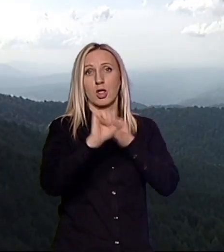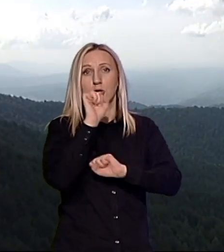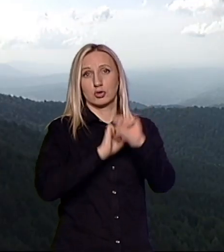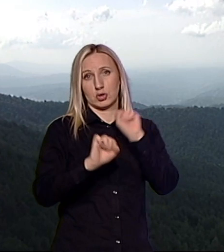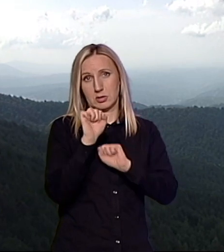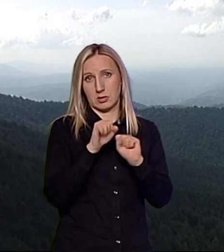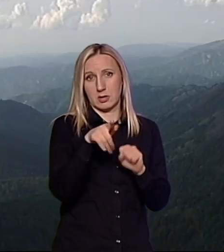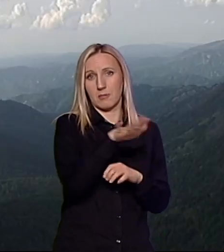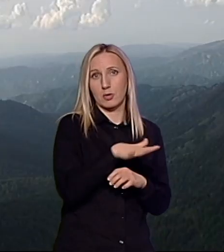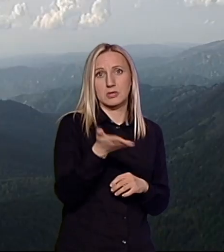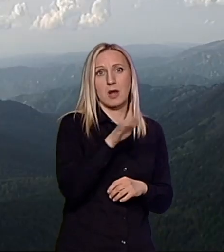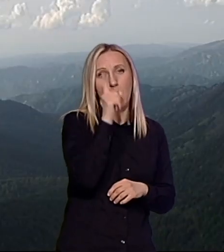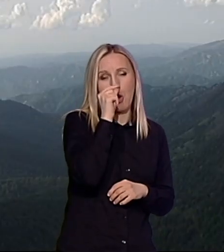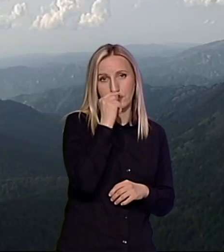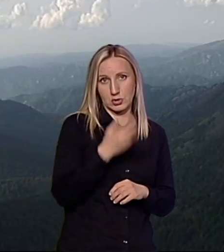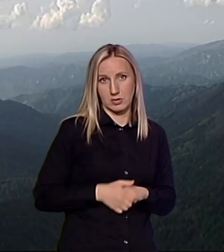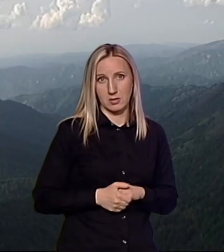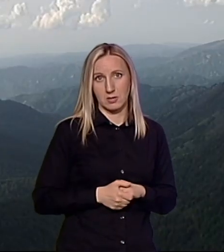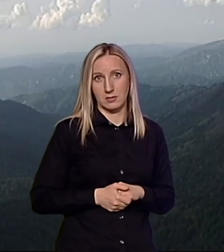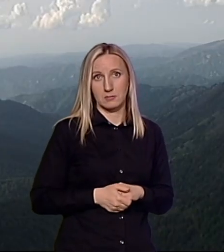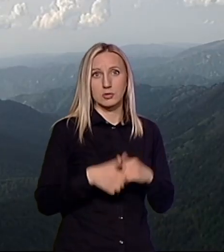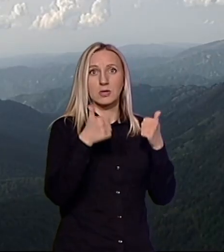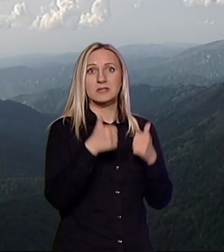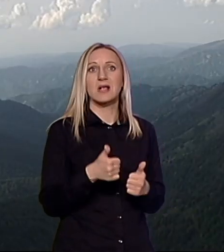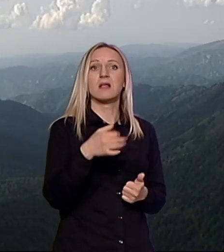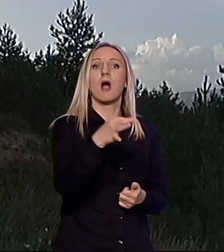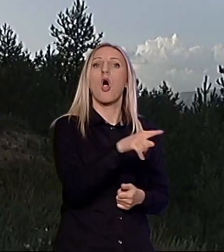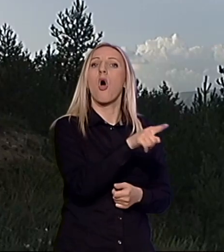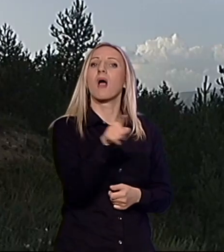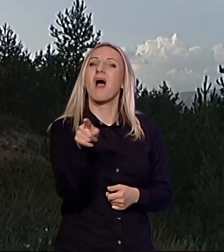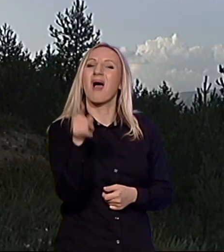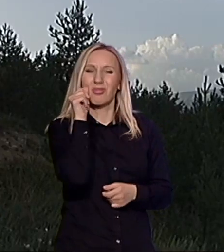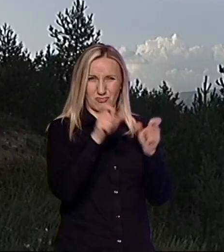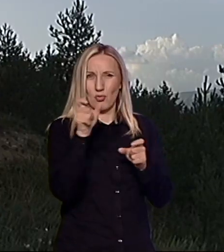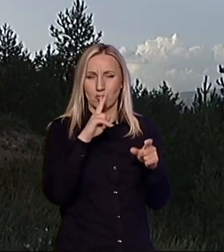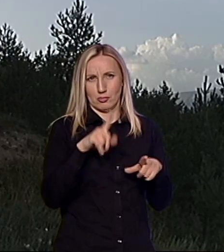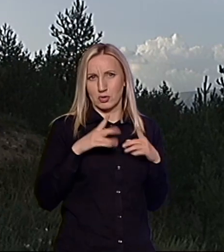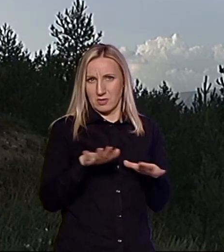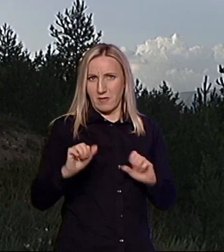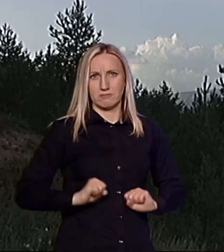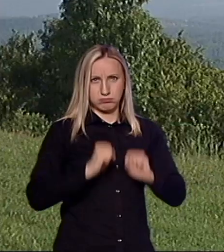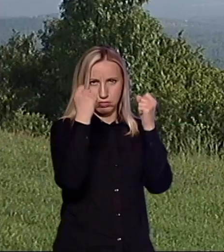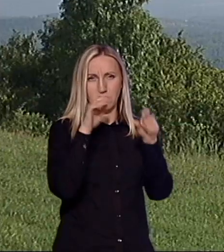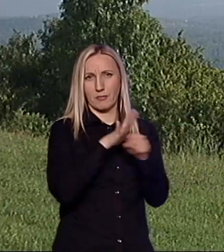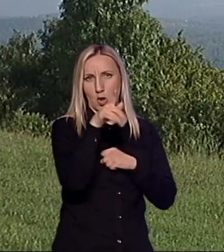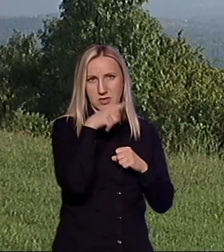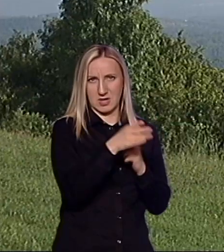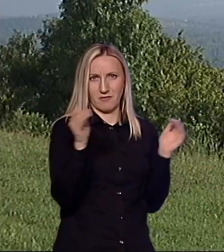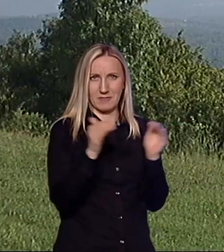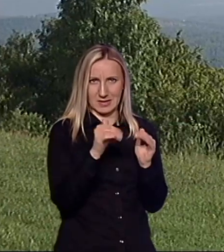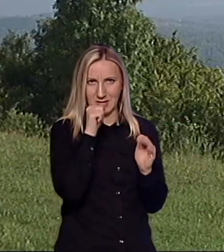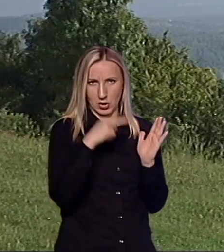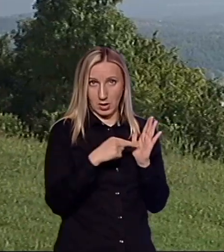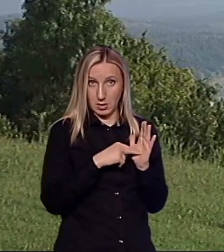taj deo prostora nego same opštine. Pošto se sada lokalno stanovništvo buni protiv ovih mini hidroelektrana, da li vi uopšte kao